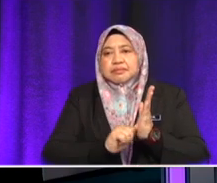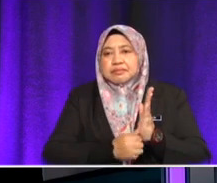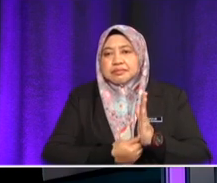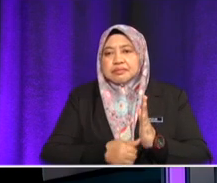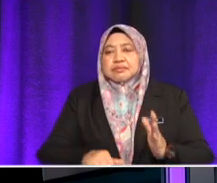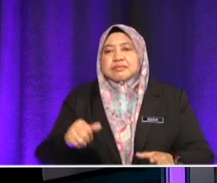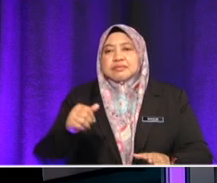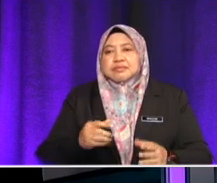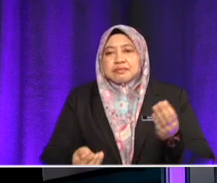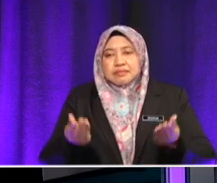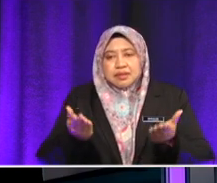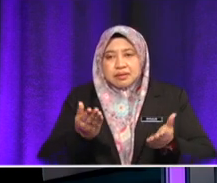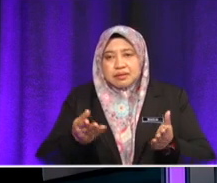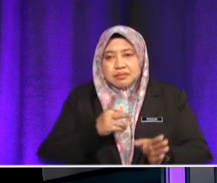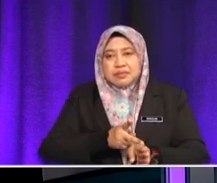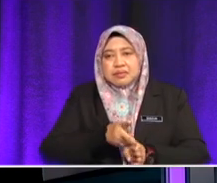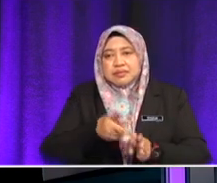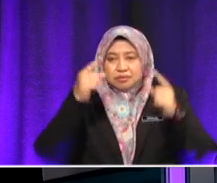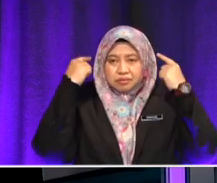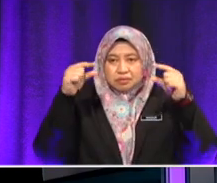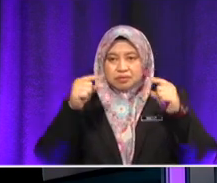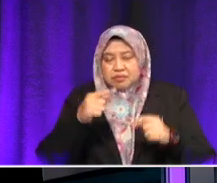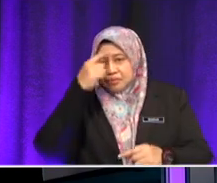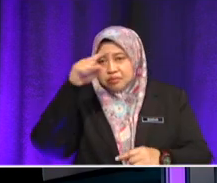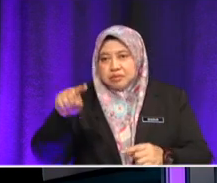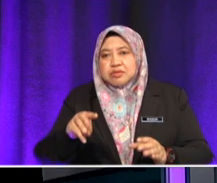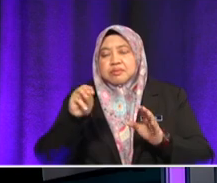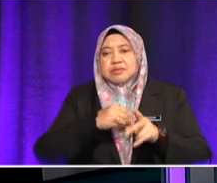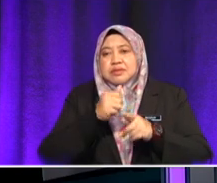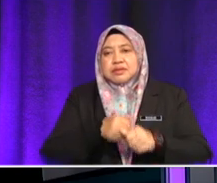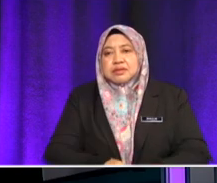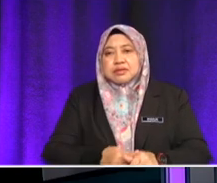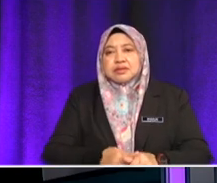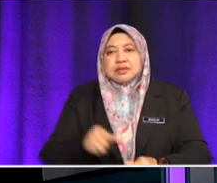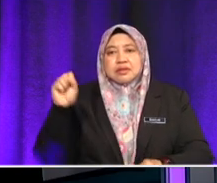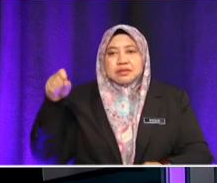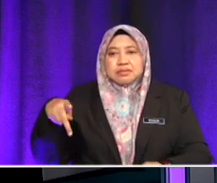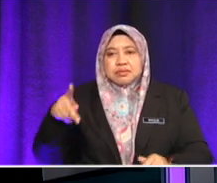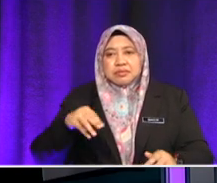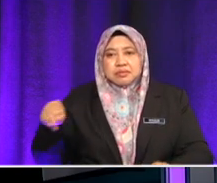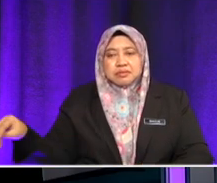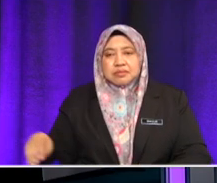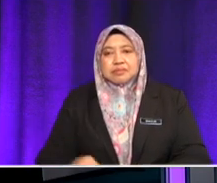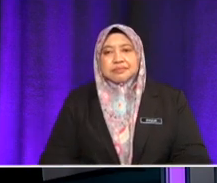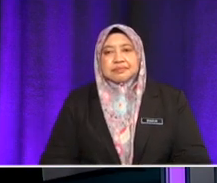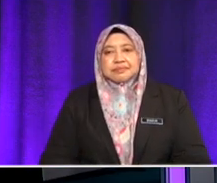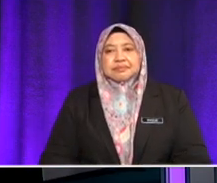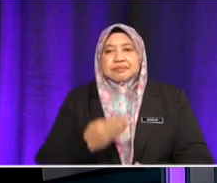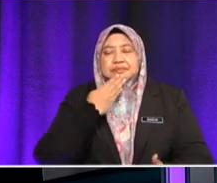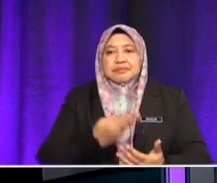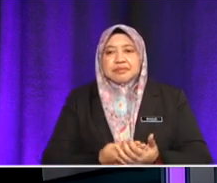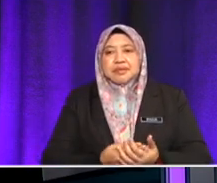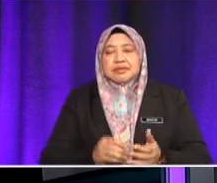pertimbangan profesional seseorang guru untuk menetapkan standard prestasi murid-murid Baiklah